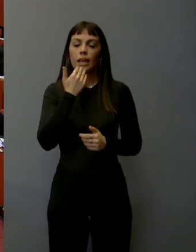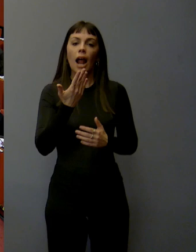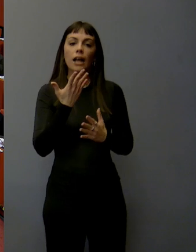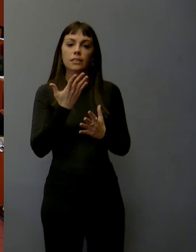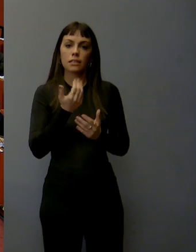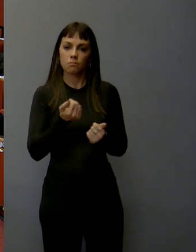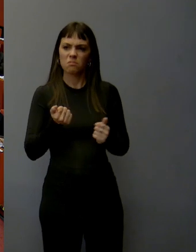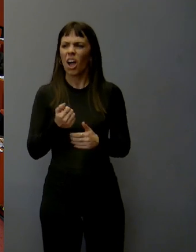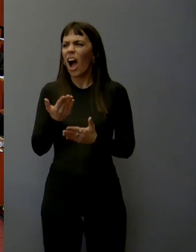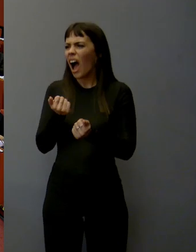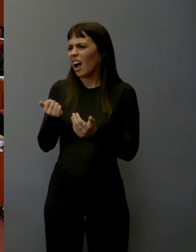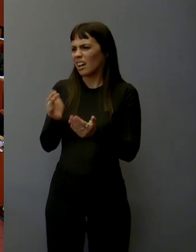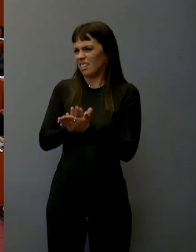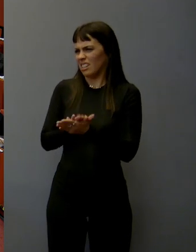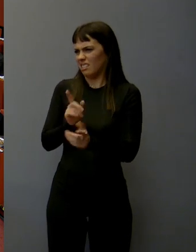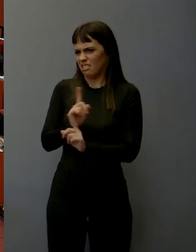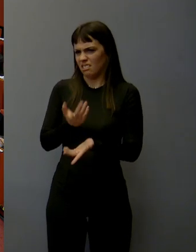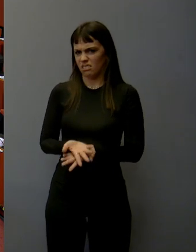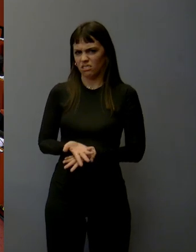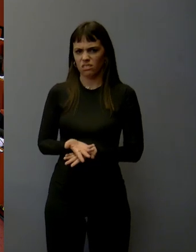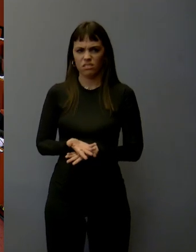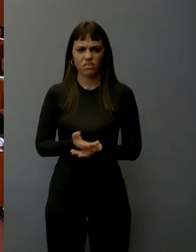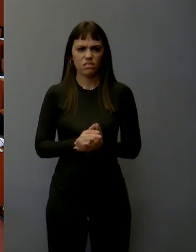non voglio applausi non c'è di applaude